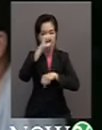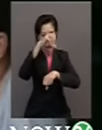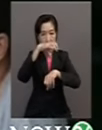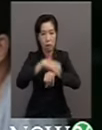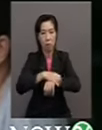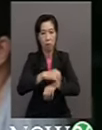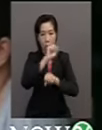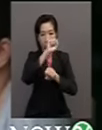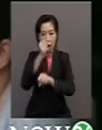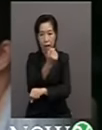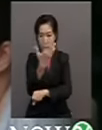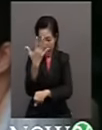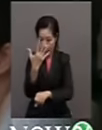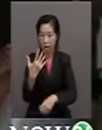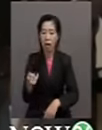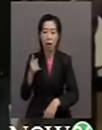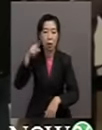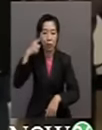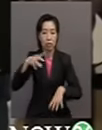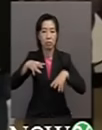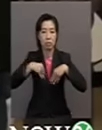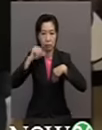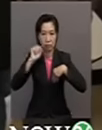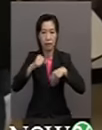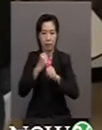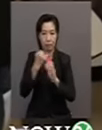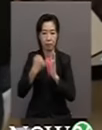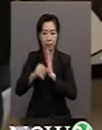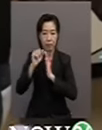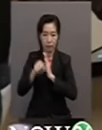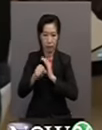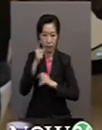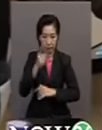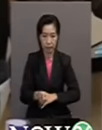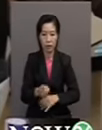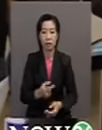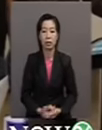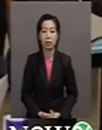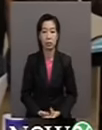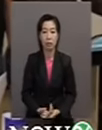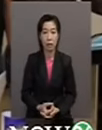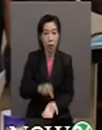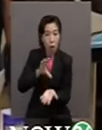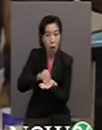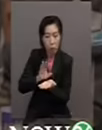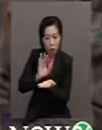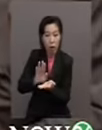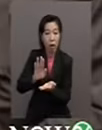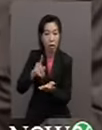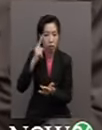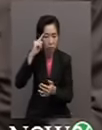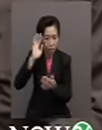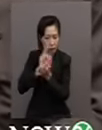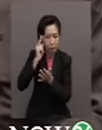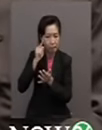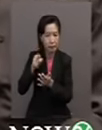ดีครับเบื้องต้นก็รับสารภาพบอกว่ากระทำความผิดจริงแล้วก็จากการตรวจสอบข้อมูลเบื้องต้นเชื่อว่าน